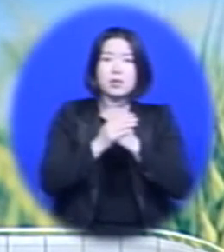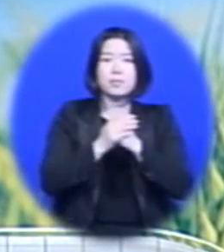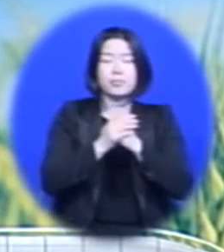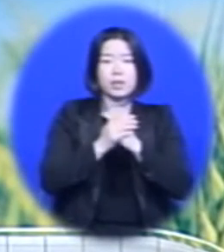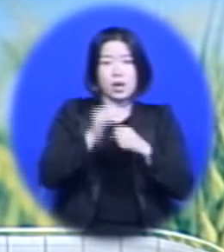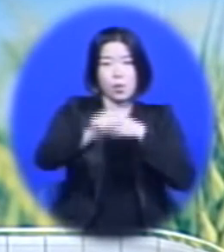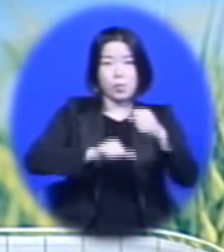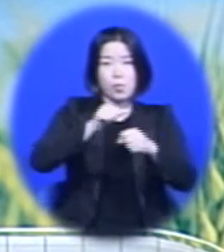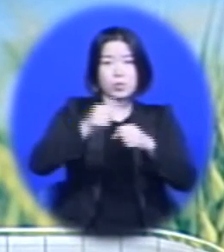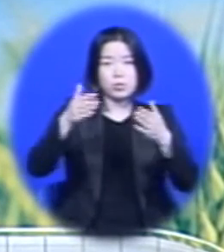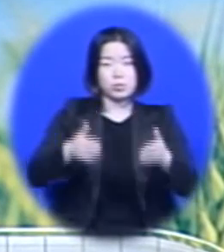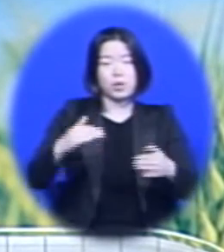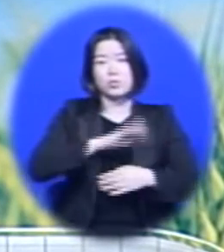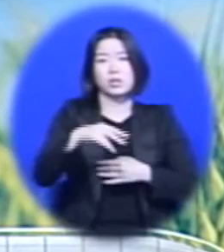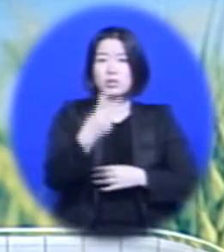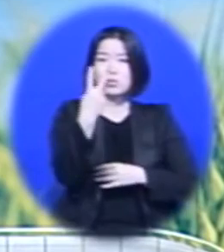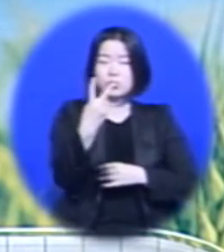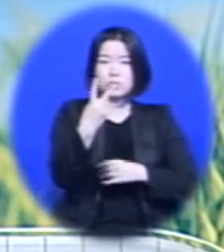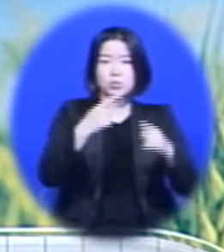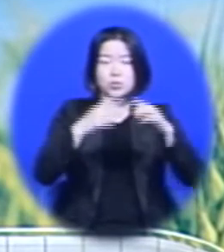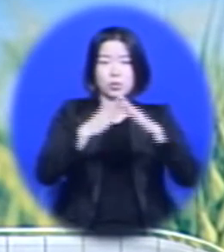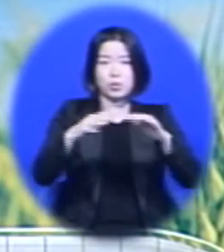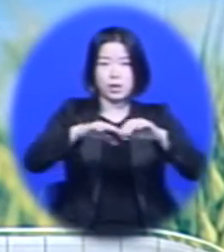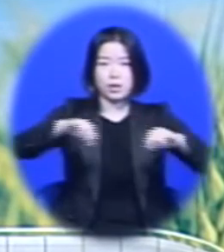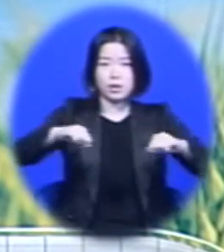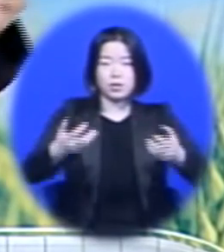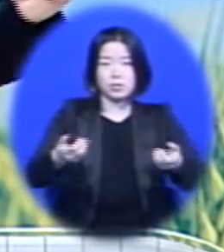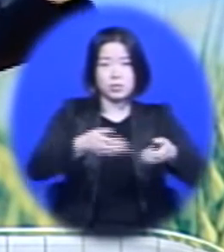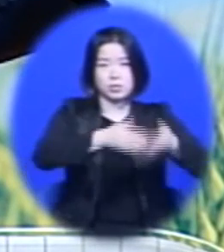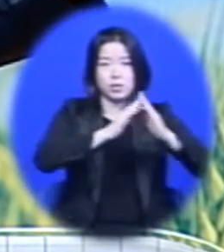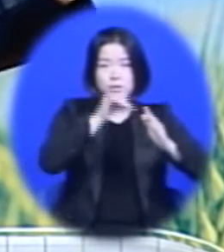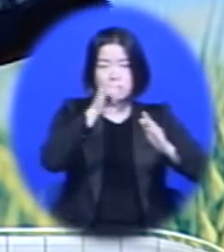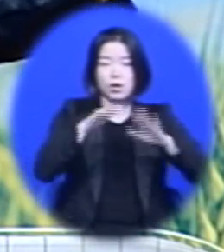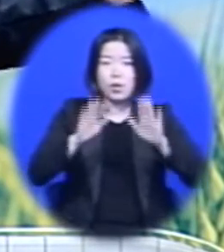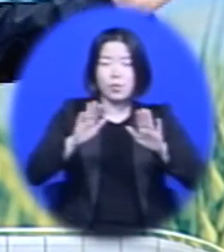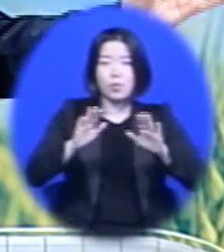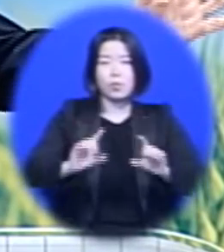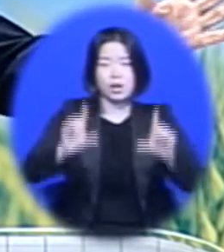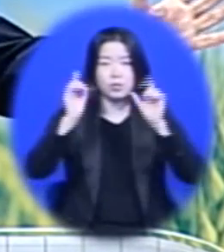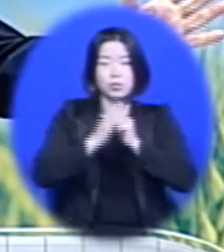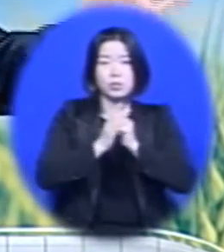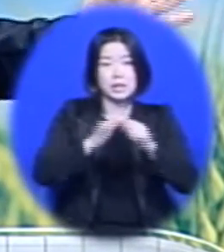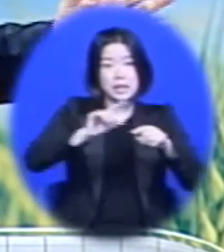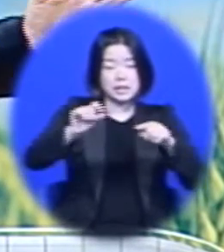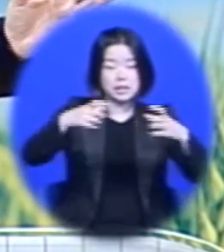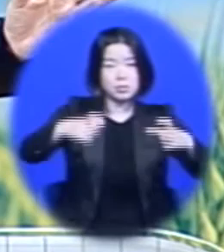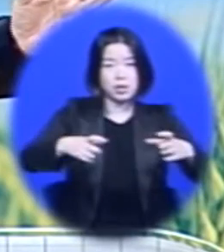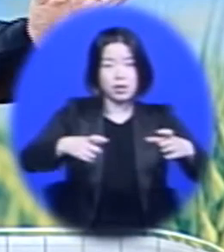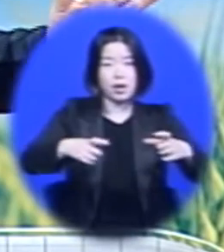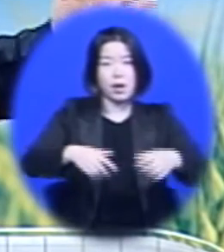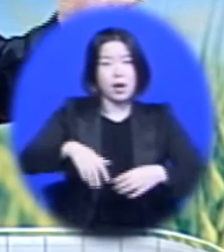5년 동안에 우리는 두 교회의 분리개척교회를, 그리고 올해도 우리 지방 내에 있는 한 미자리